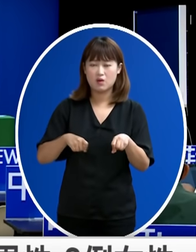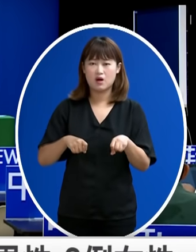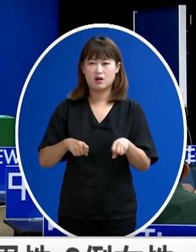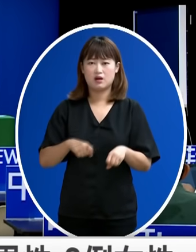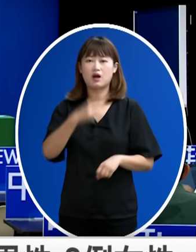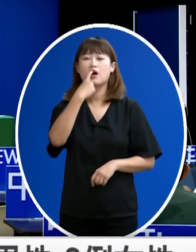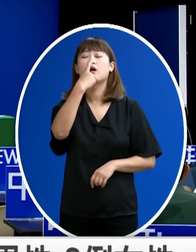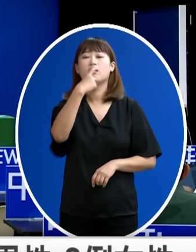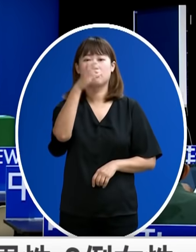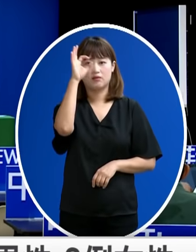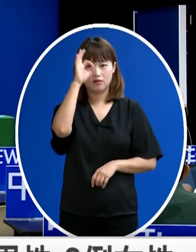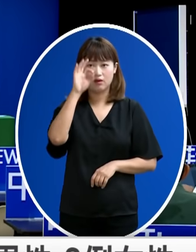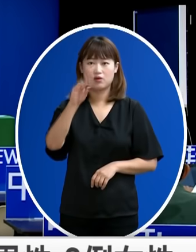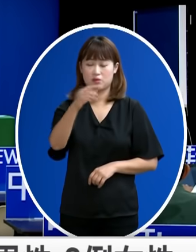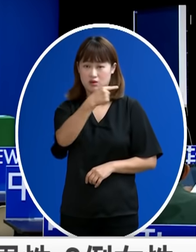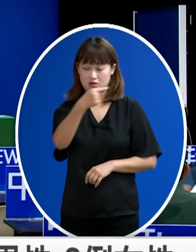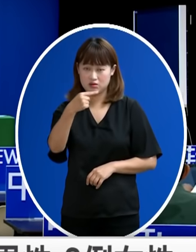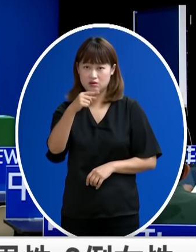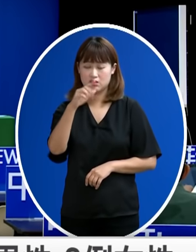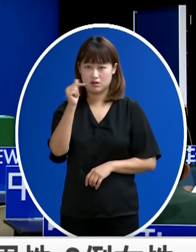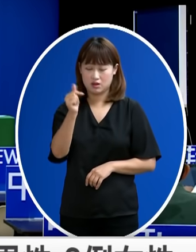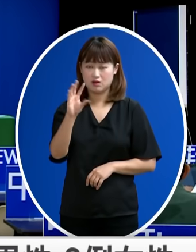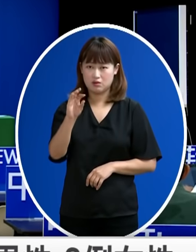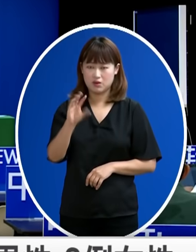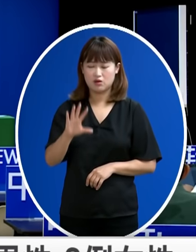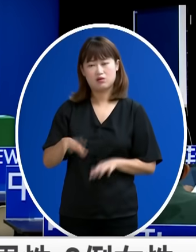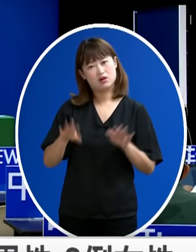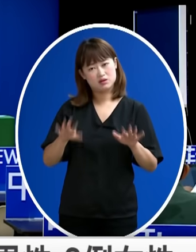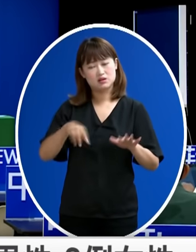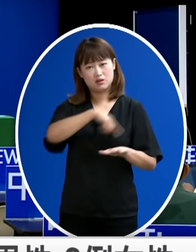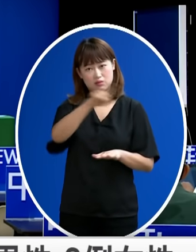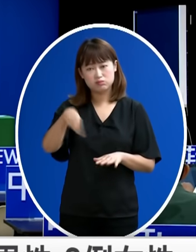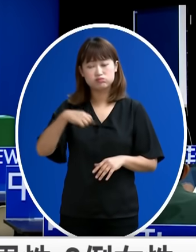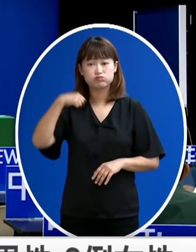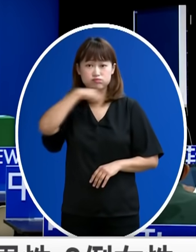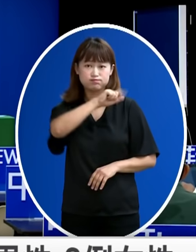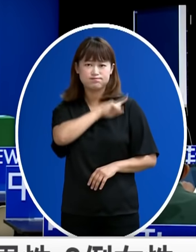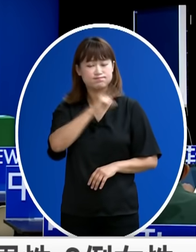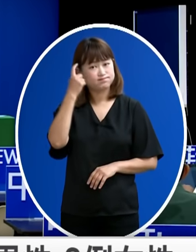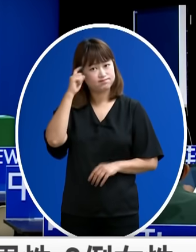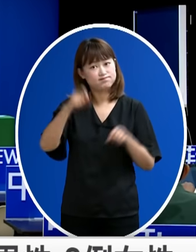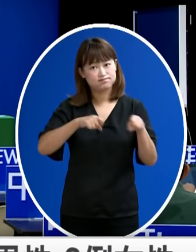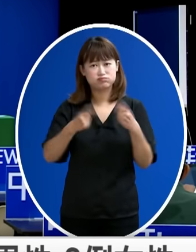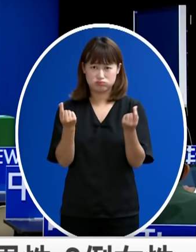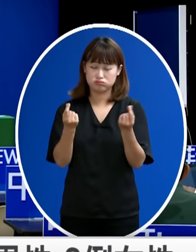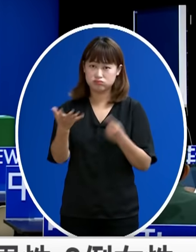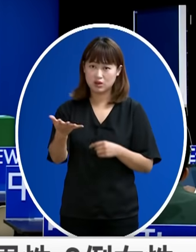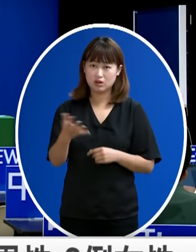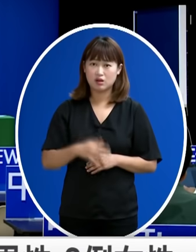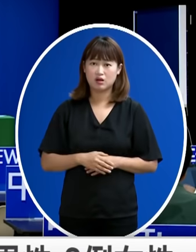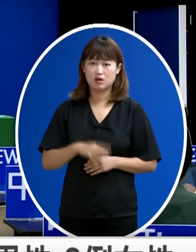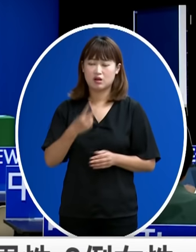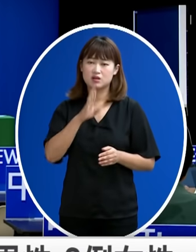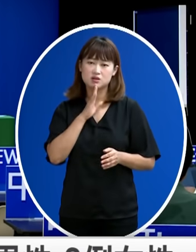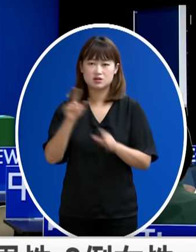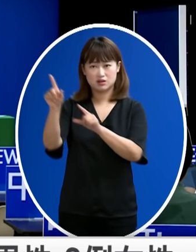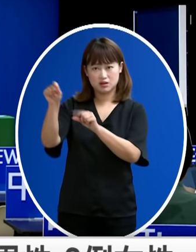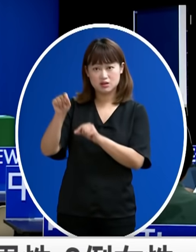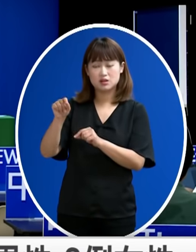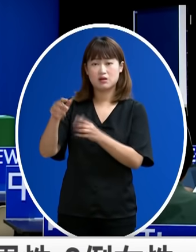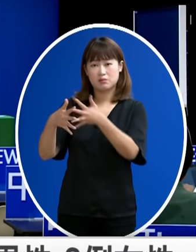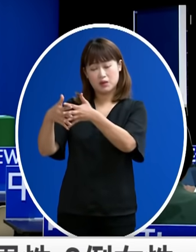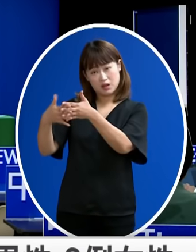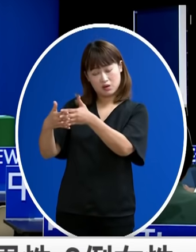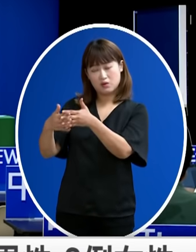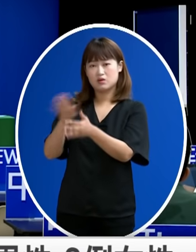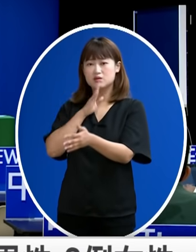下说，目前对于说未来的管控还是维持看综合抗体的标准吗？还是会比照美国的做法去认可